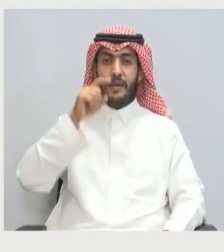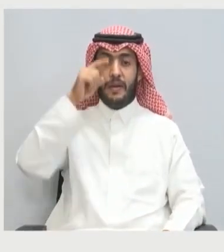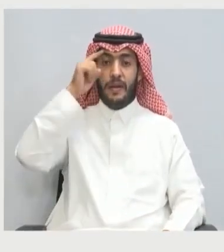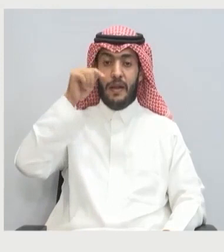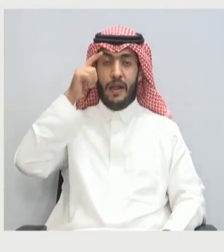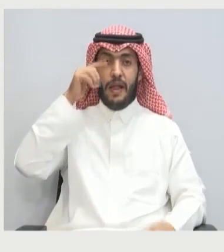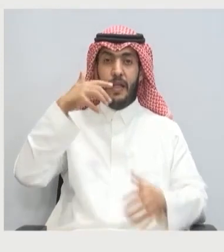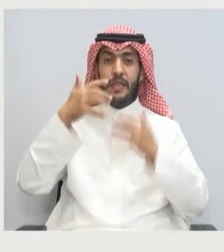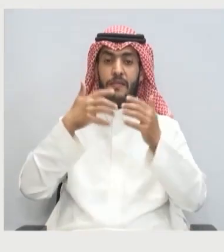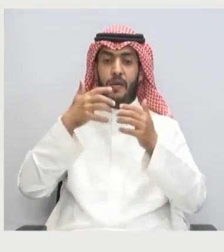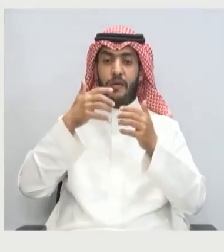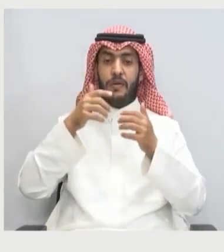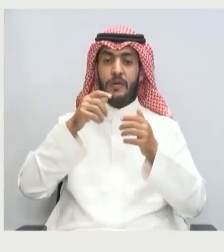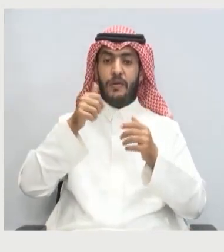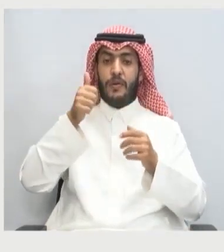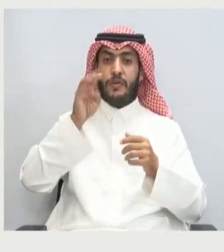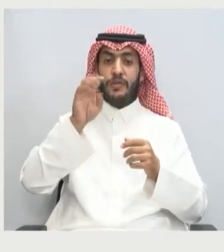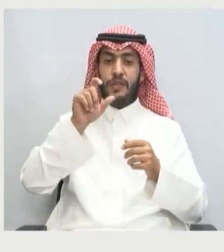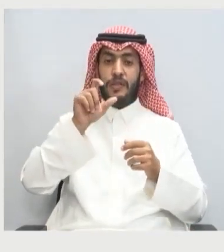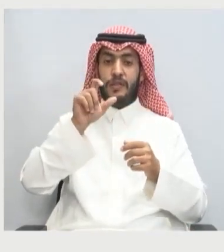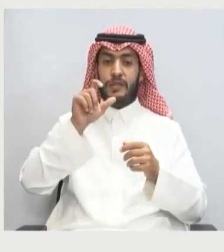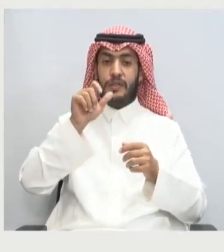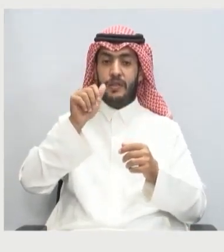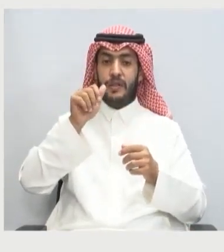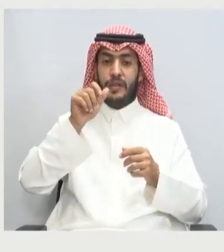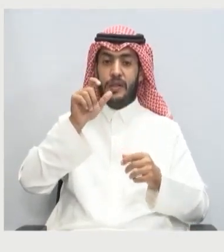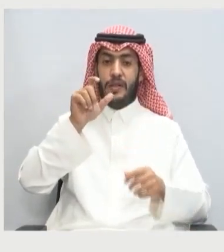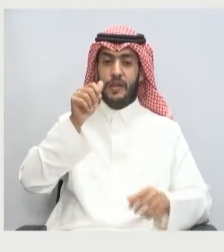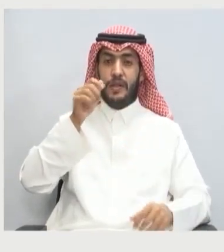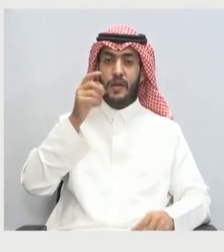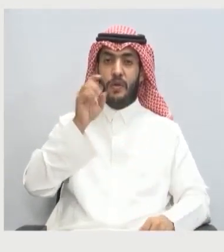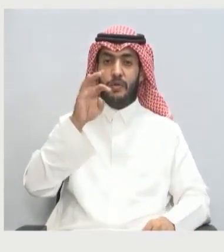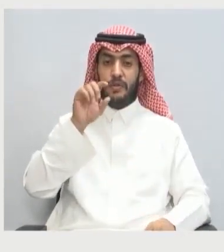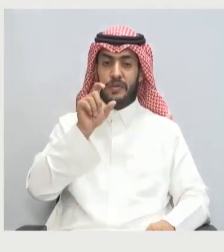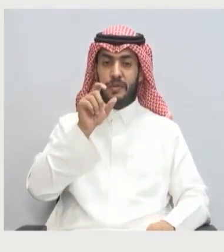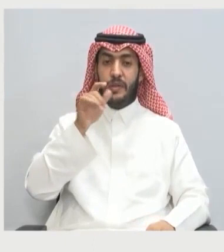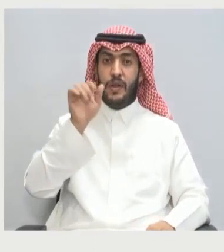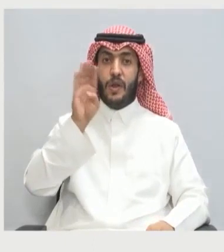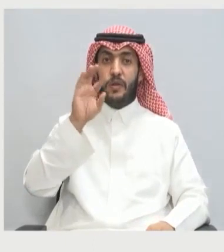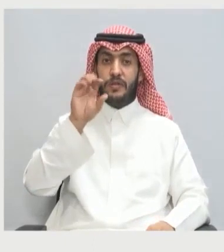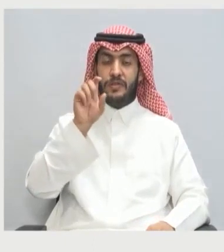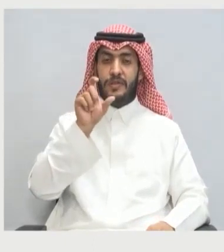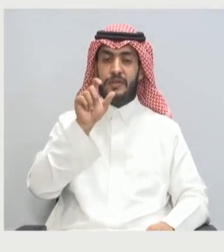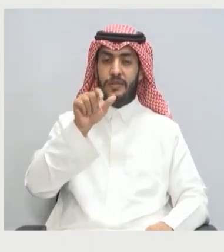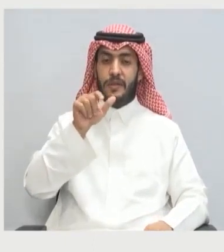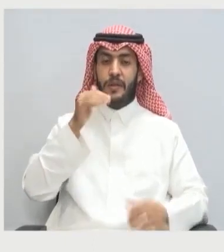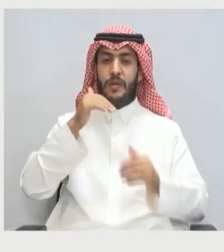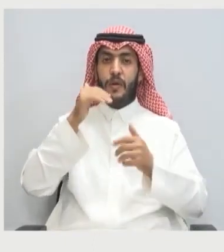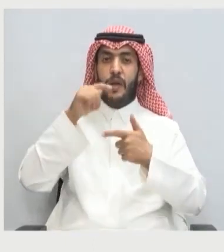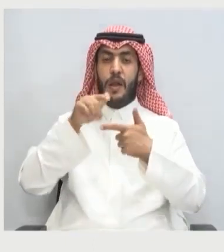علمت ان التفاعل اكسيد النيتروجين مع الاكسجين اعطاني ثاني اكسيد النيتروجين الاكسجين حدد له انه من